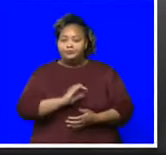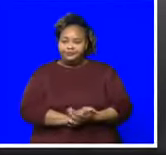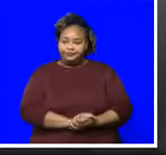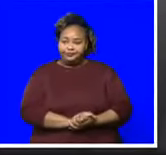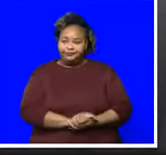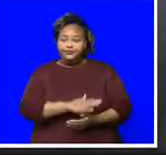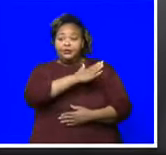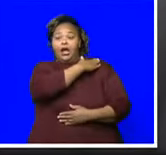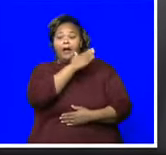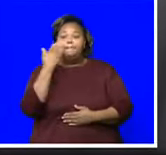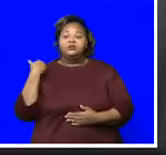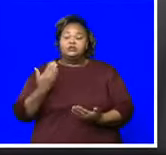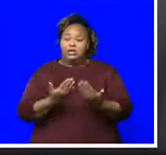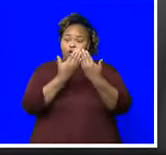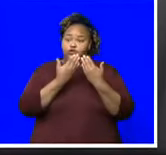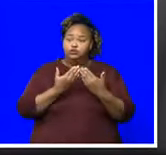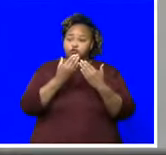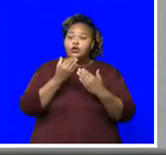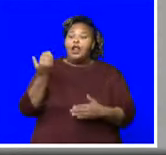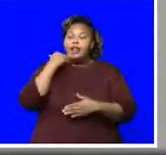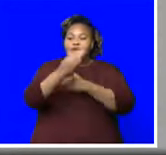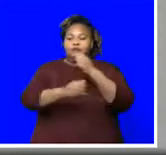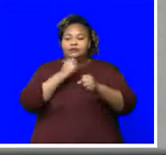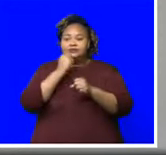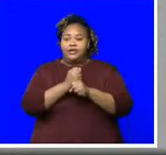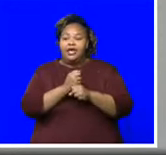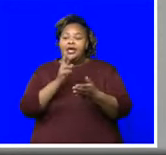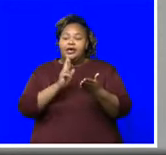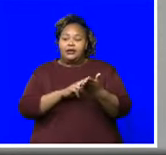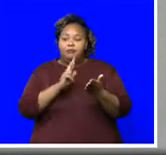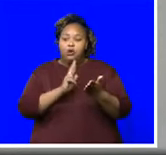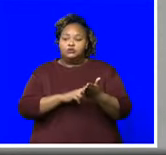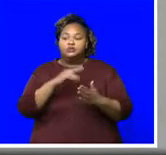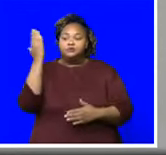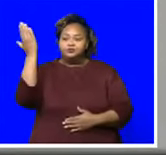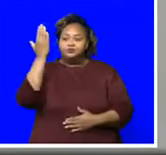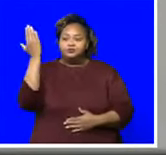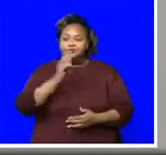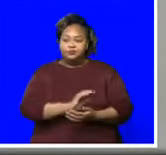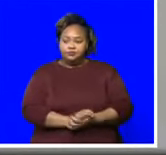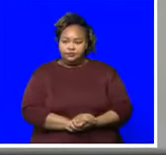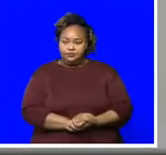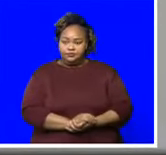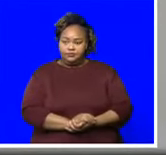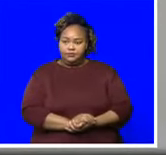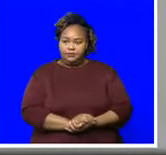lwangaphandle lwaka form 5 lweminyaka lophelile. Bafundzi labangenelelo lohlolo lwaka